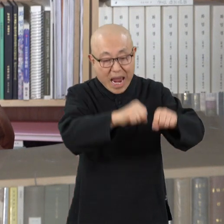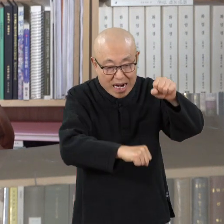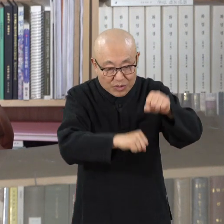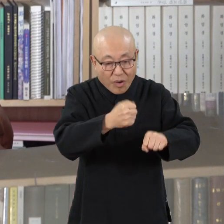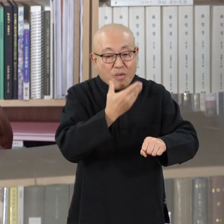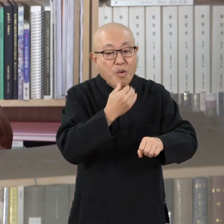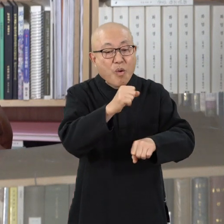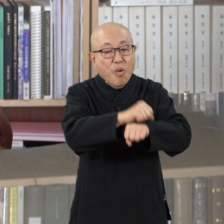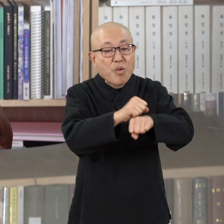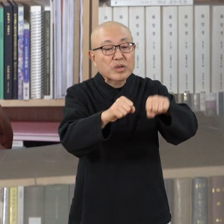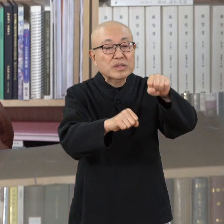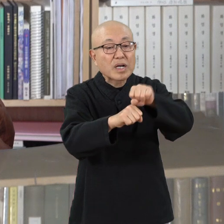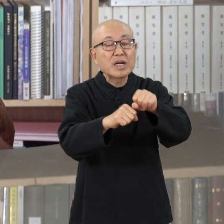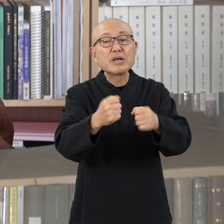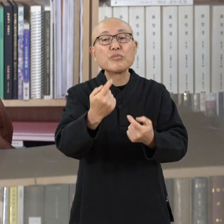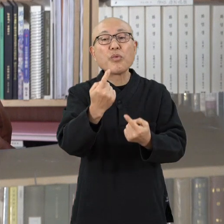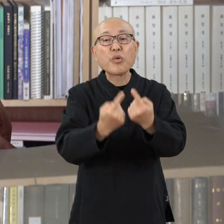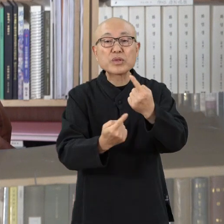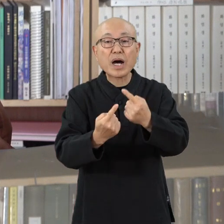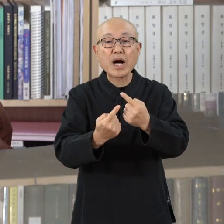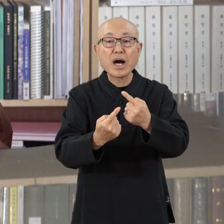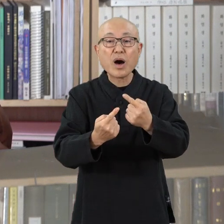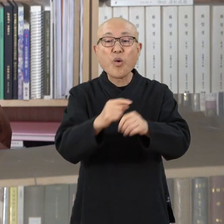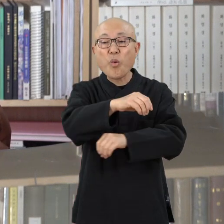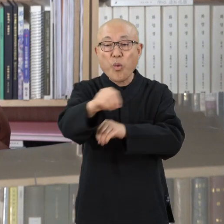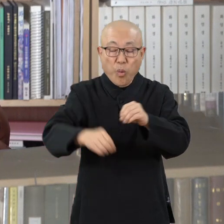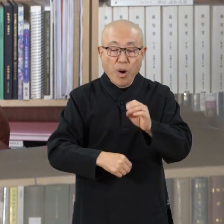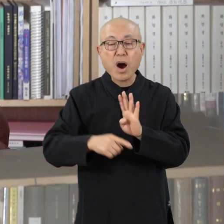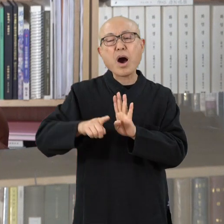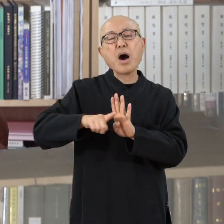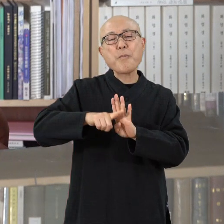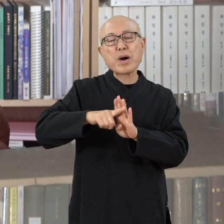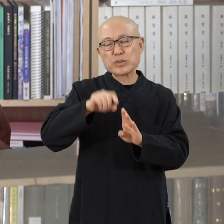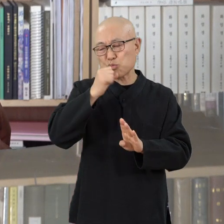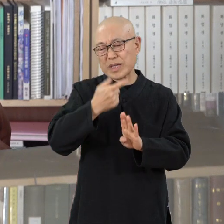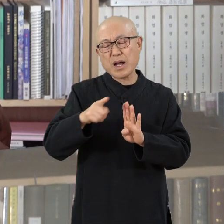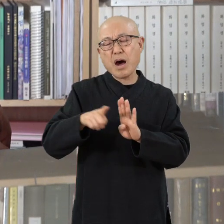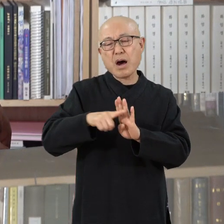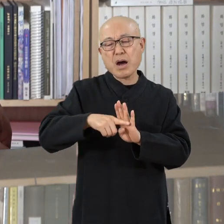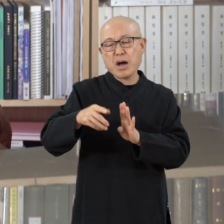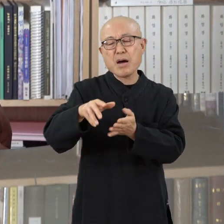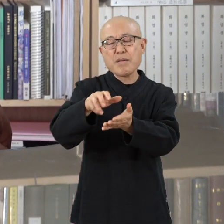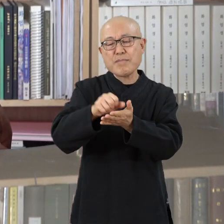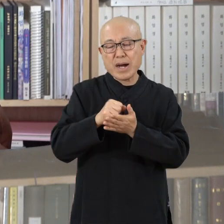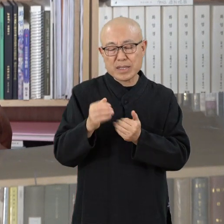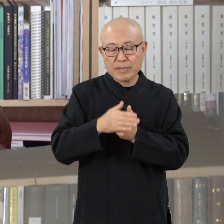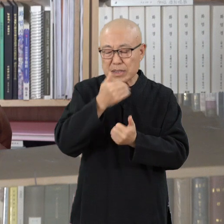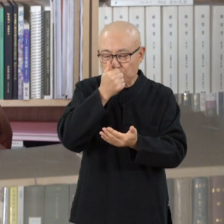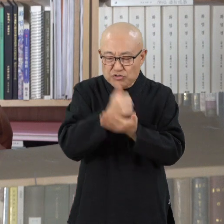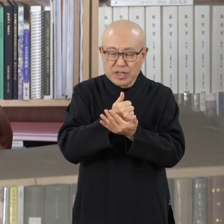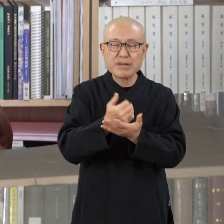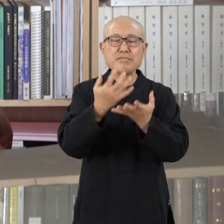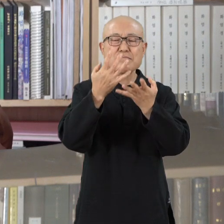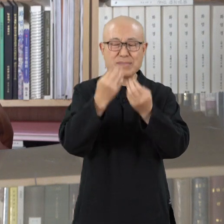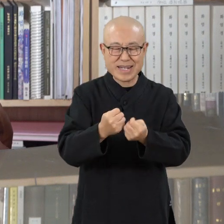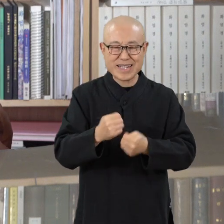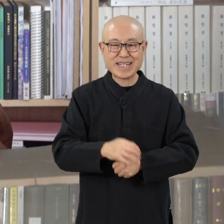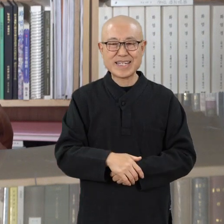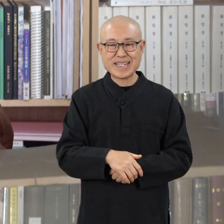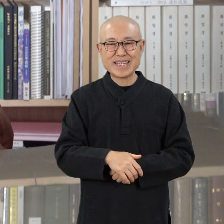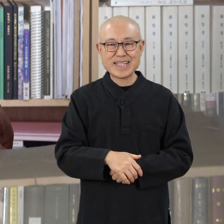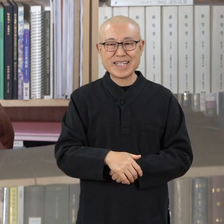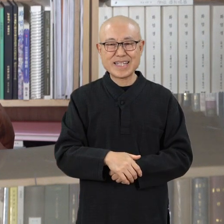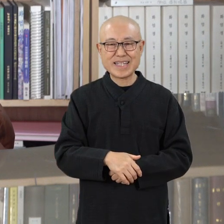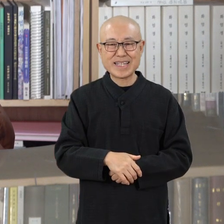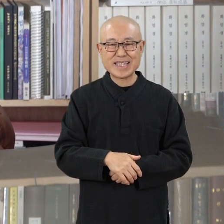공덕을 짓는 것보다는 우리는 업보로 받은 몸이기 때문에 죄업을 참 많이 지었다는